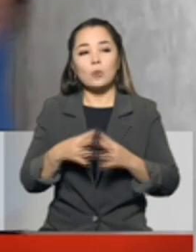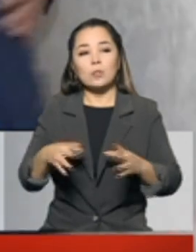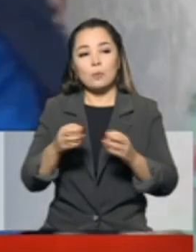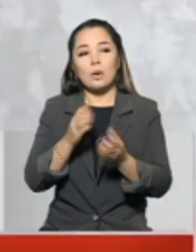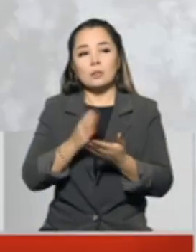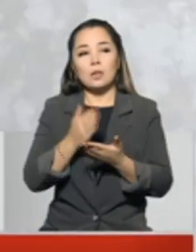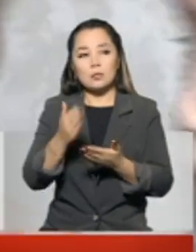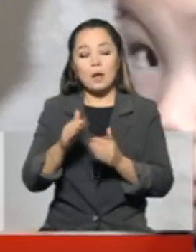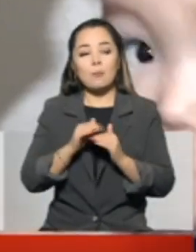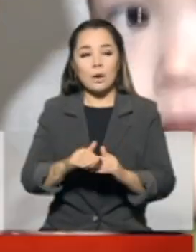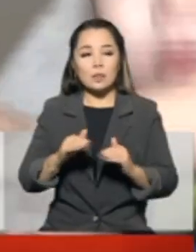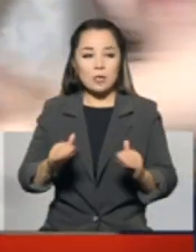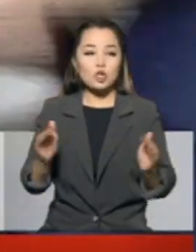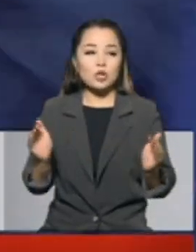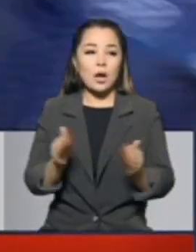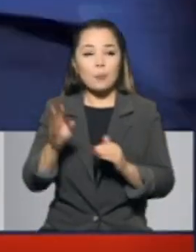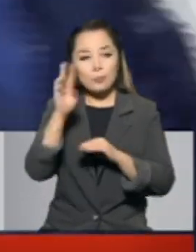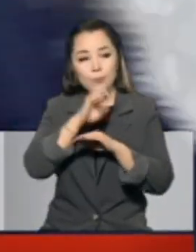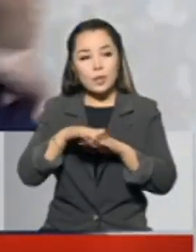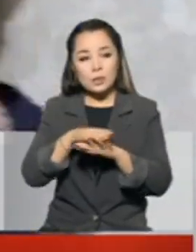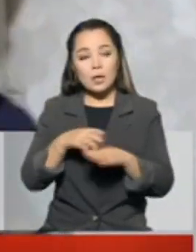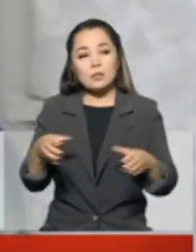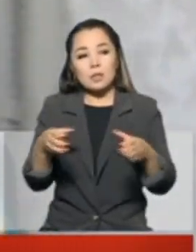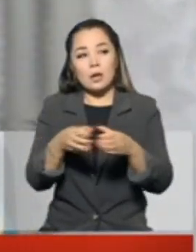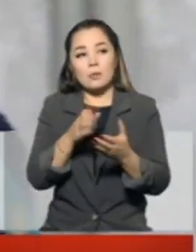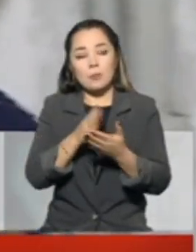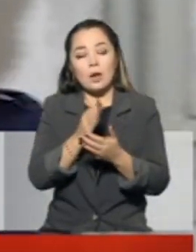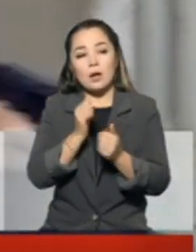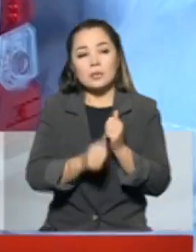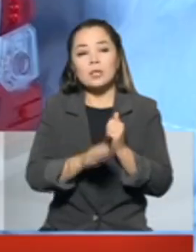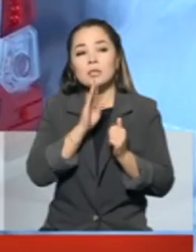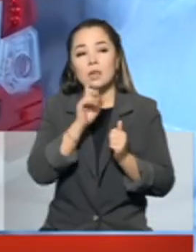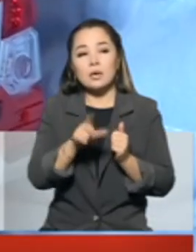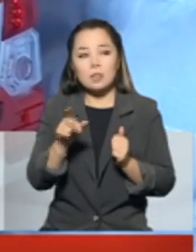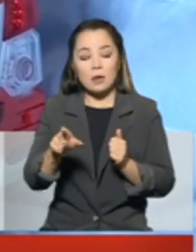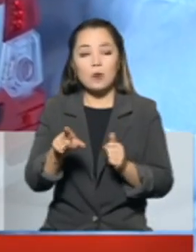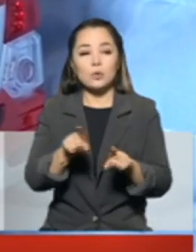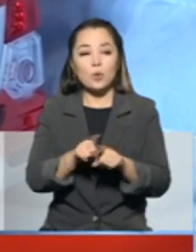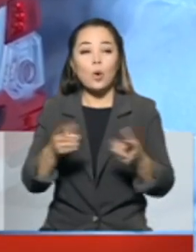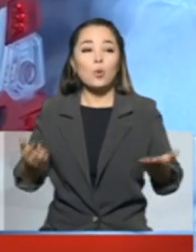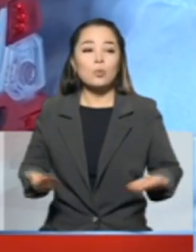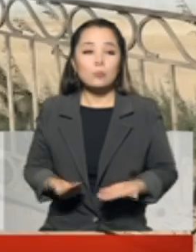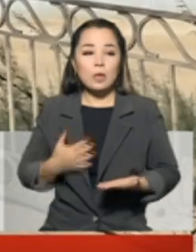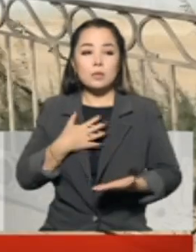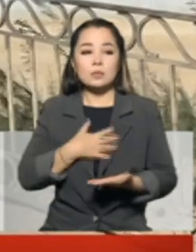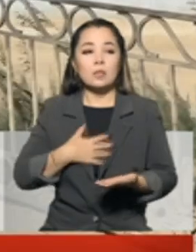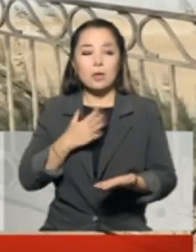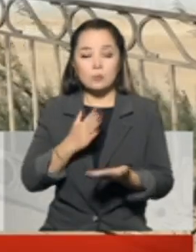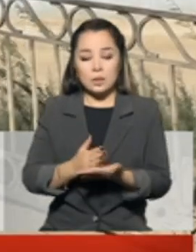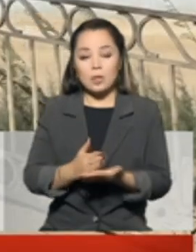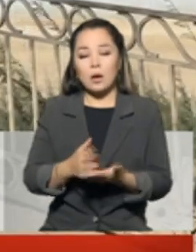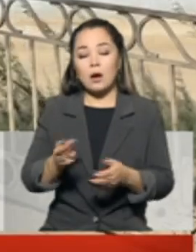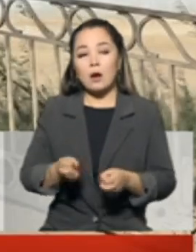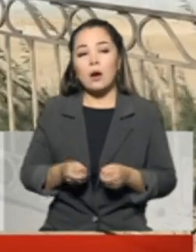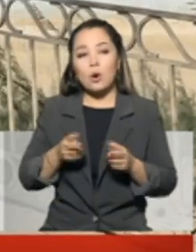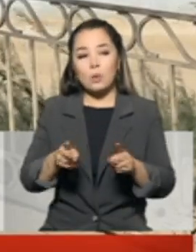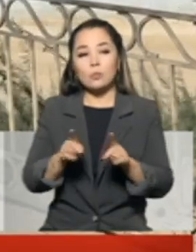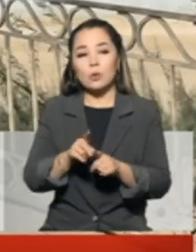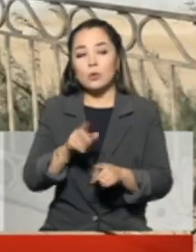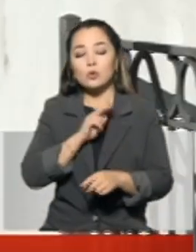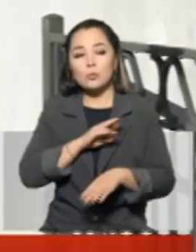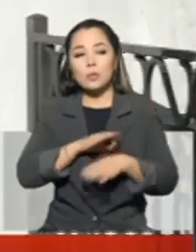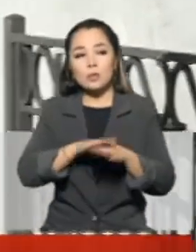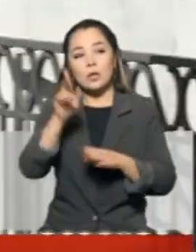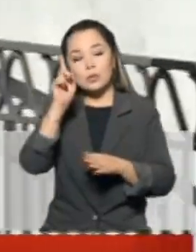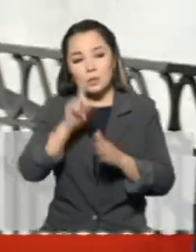бар. Балашағасы мен шағын мемлекеттің түтінін түтетіп отырған әрбір келіншек азаматының өмірі үшін алаңдайды. Иә, қауіп-қатерге толы жұмысын